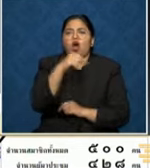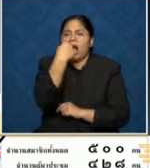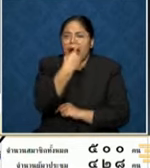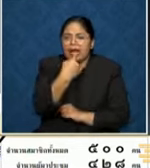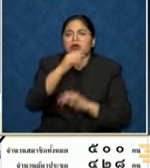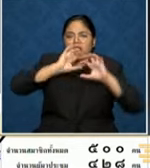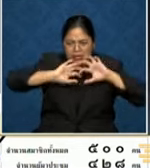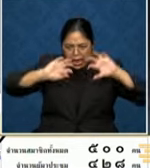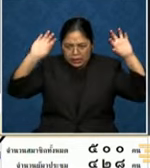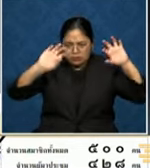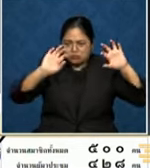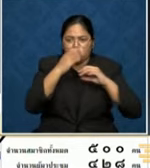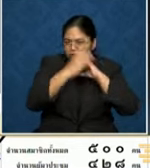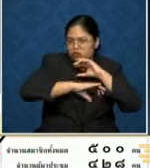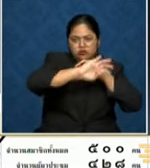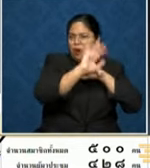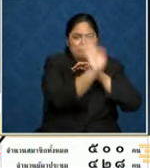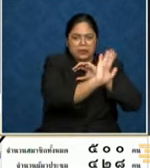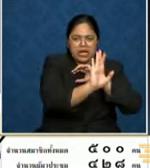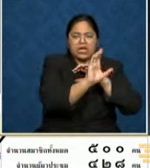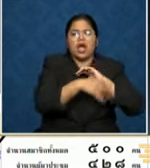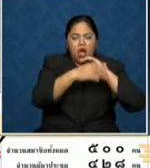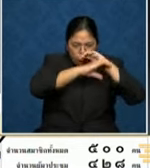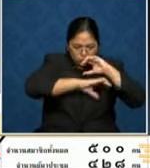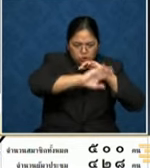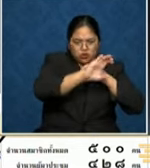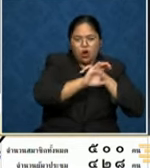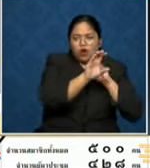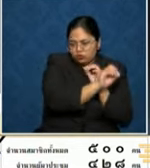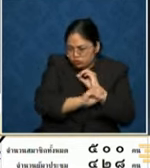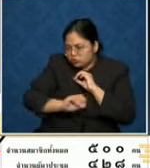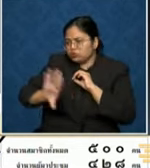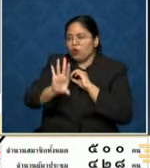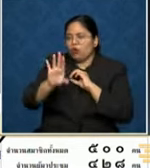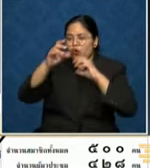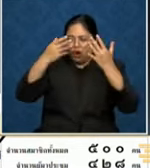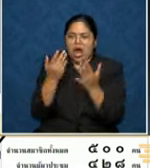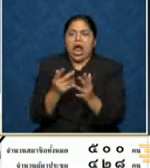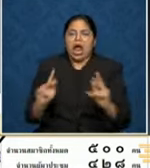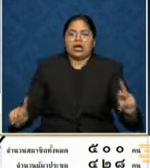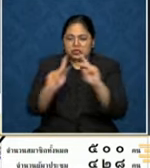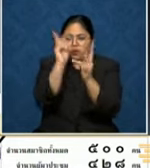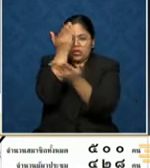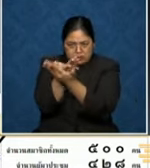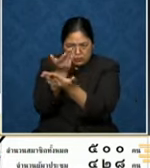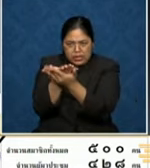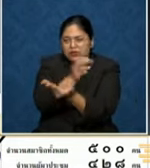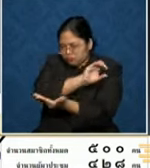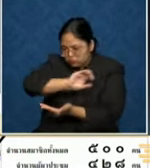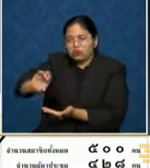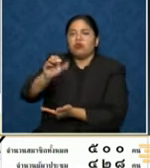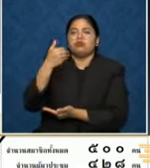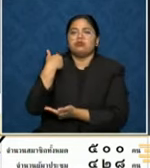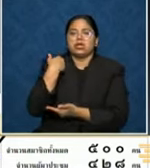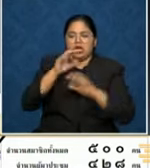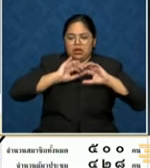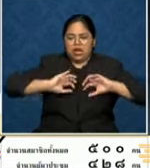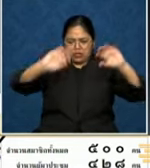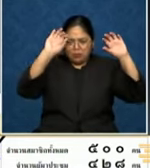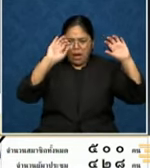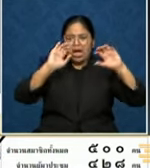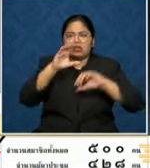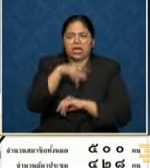ช.เป็นเงินที่กสทช.จะต้องนำส่งให้กับกระทรวงการคลังรัฐบาลสาม